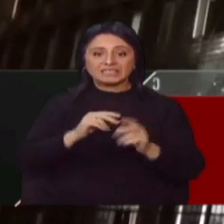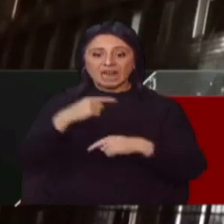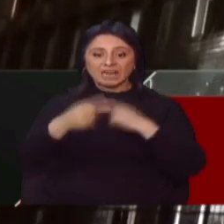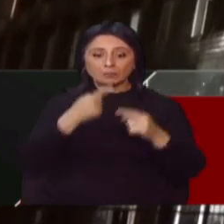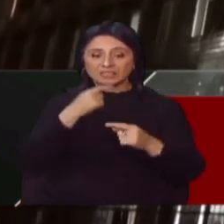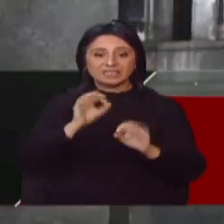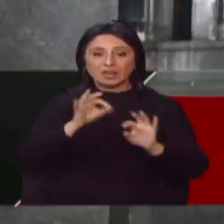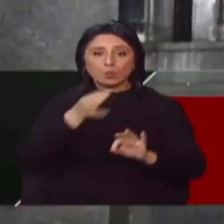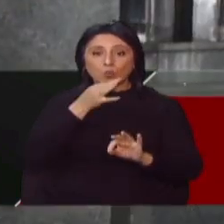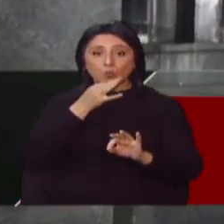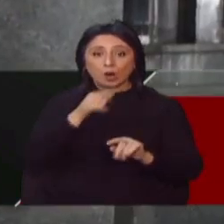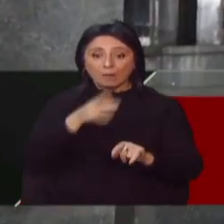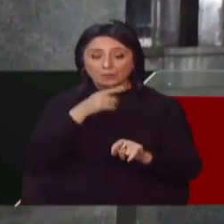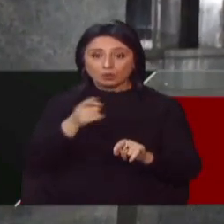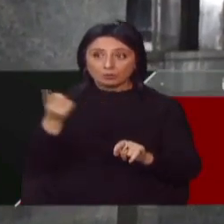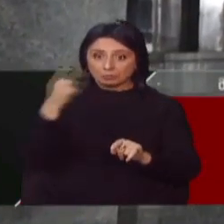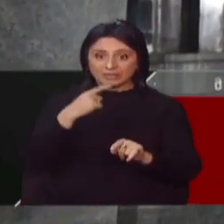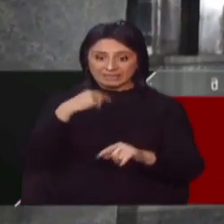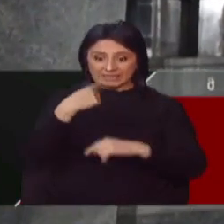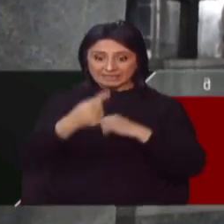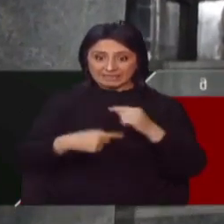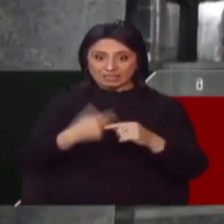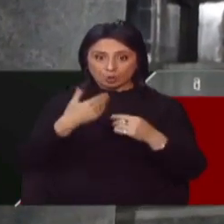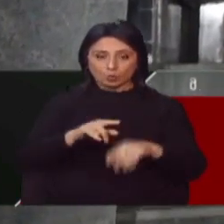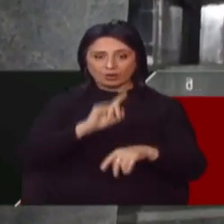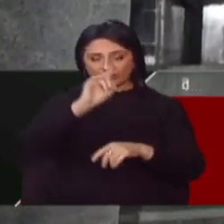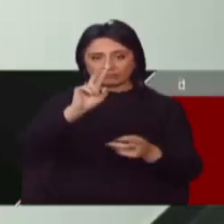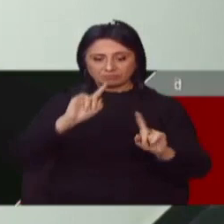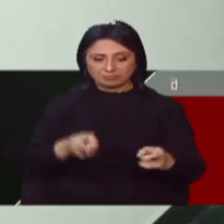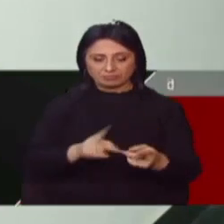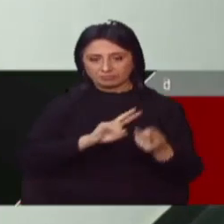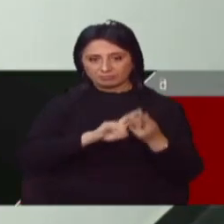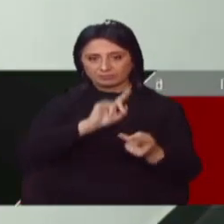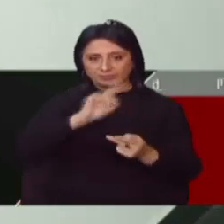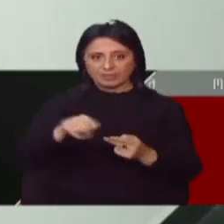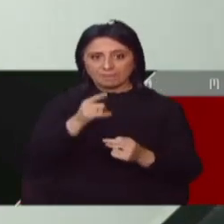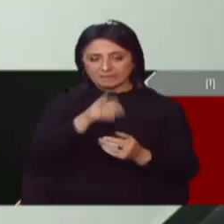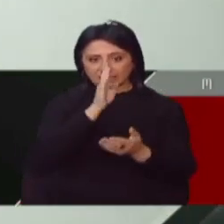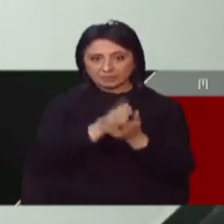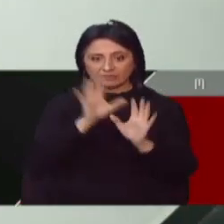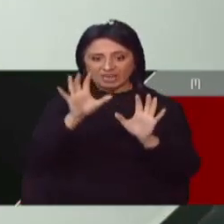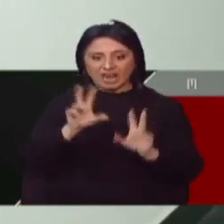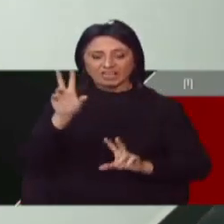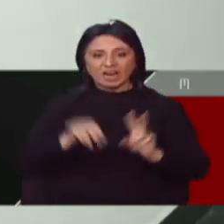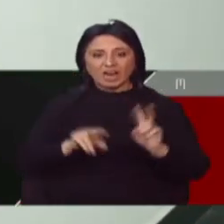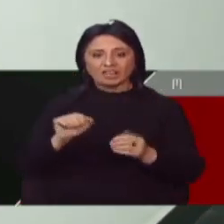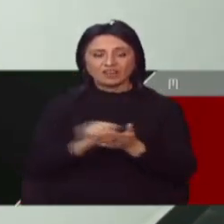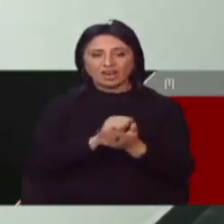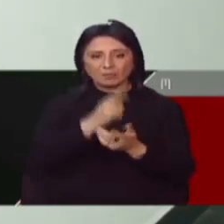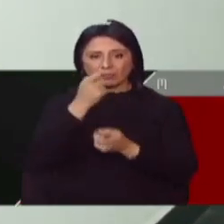ძებნა გამოცხადდებოდა. Ამ დროისთვის უკვე გადაყვანილია პენიტენციურ დაწესებულებაში და მის მიმართ კანონით